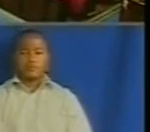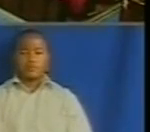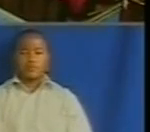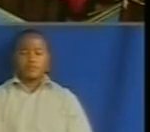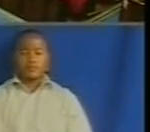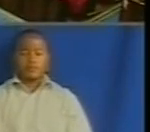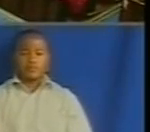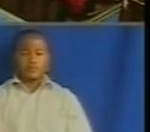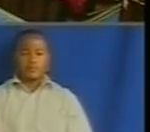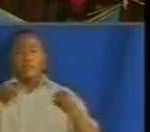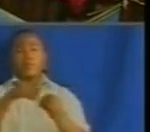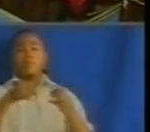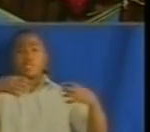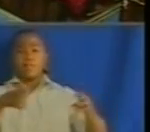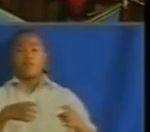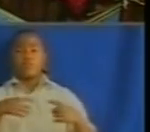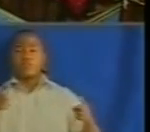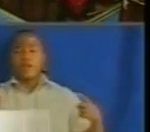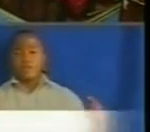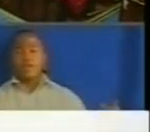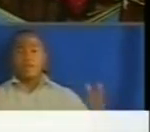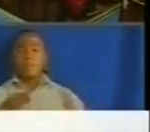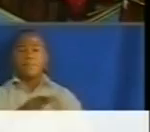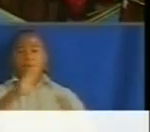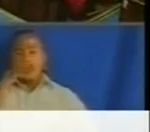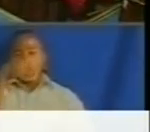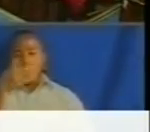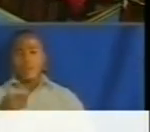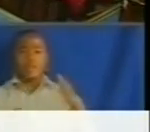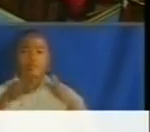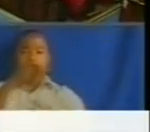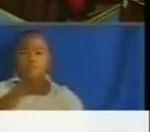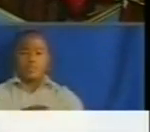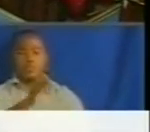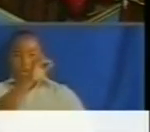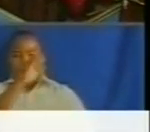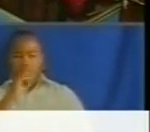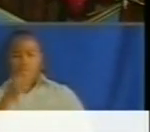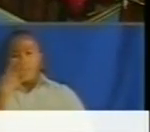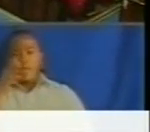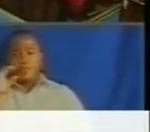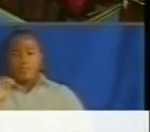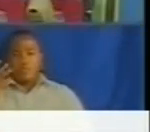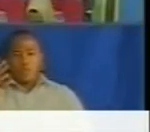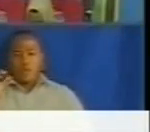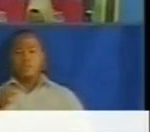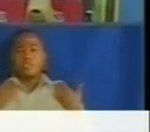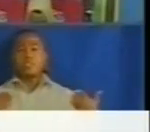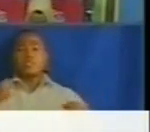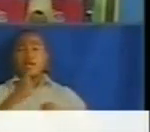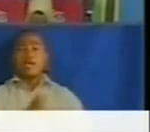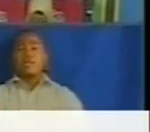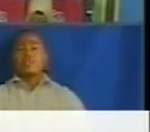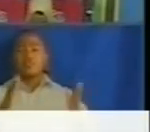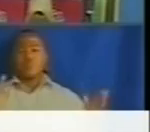Wakati kazi hiyo ya kuipigia kura rasimu ya katiba inayopendekezwa kiendelea, wajumbe wengine waliipiga kura ya siri na wengine kura wazi, ambapo